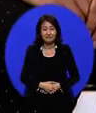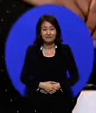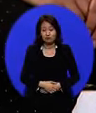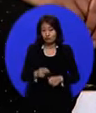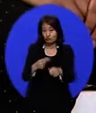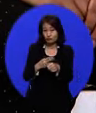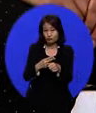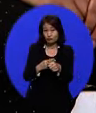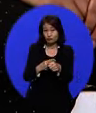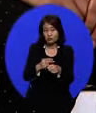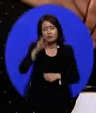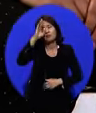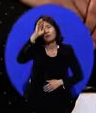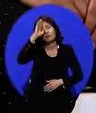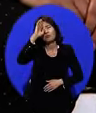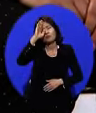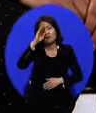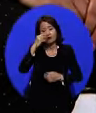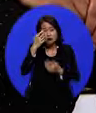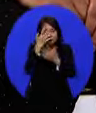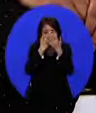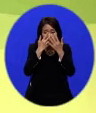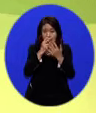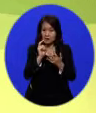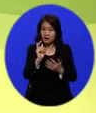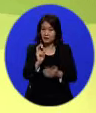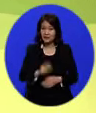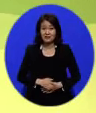이 스승이 지금 편찮으셔서 혼미한 걸까요?